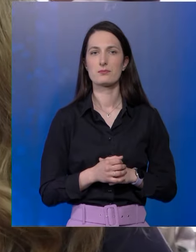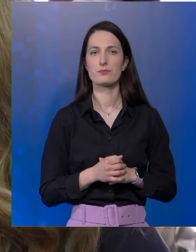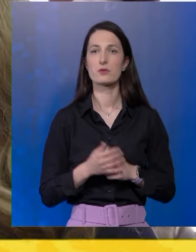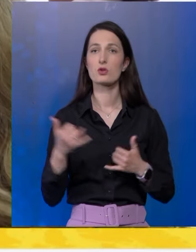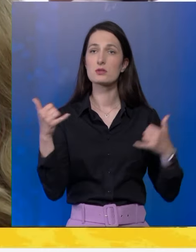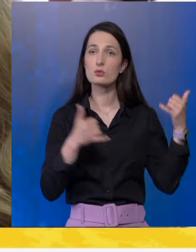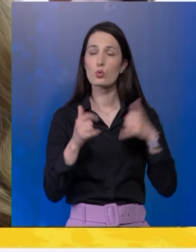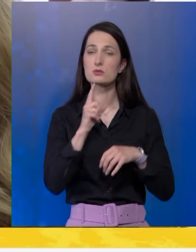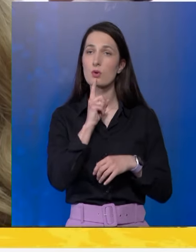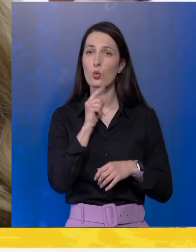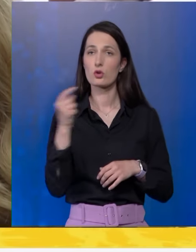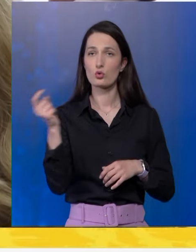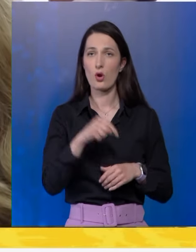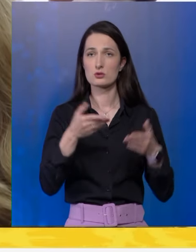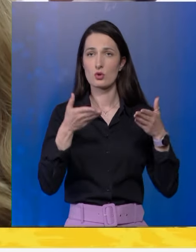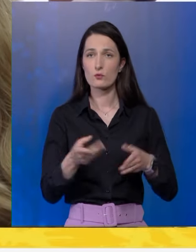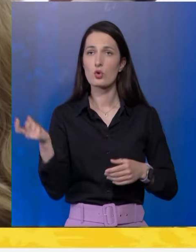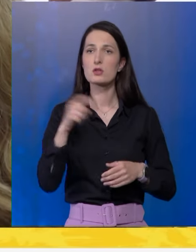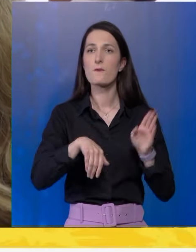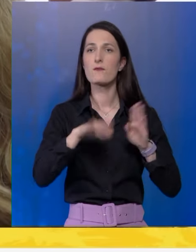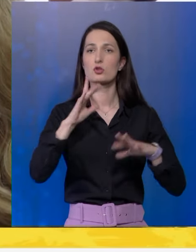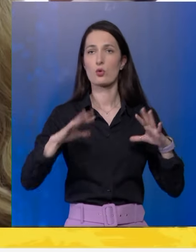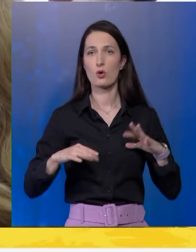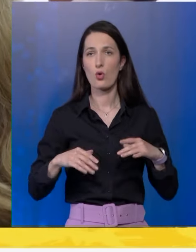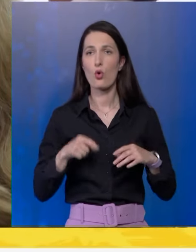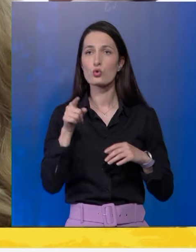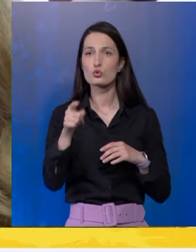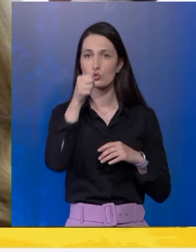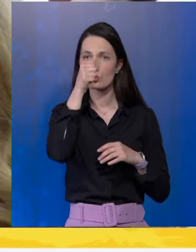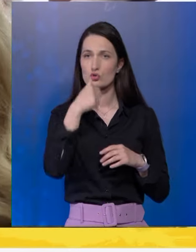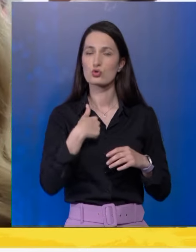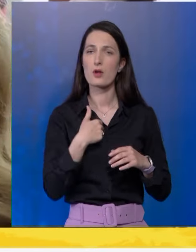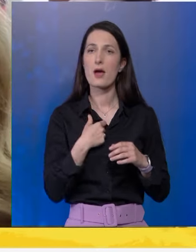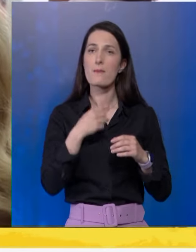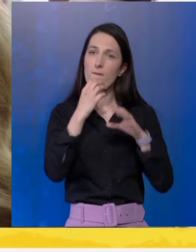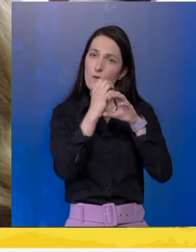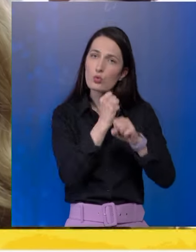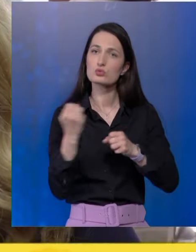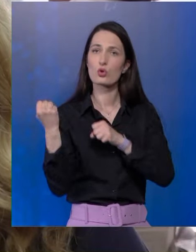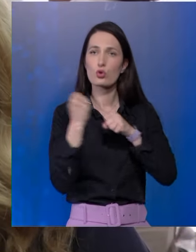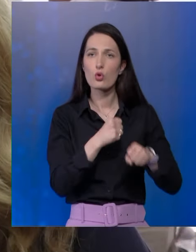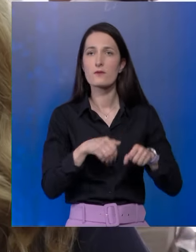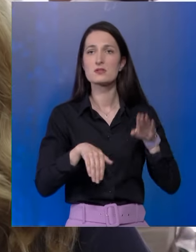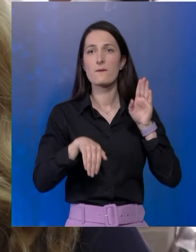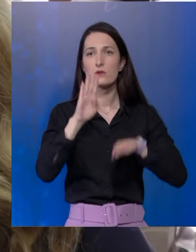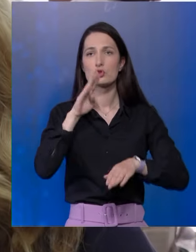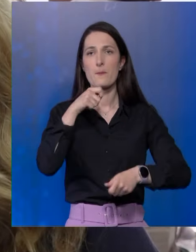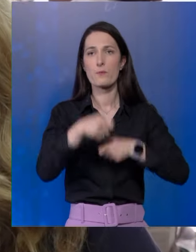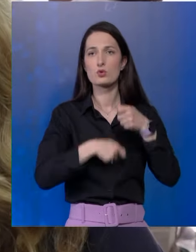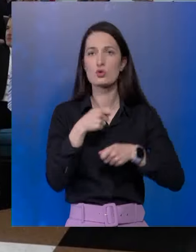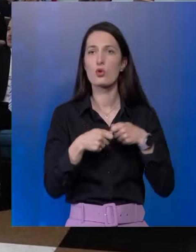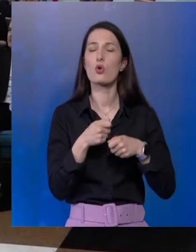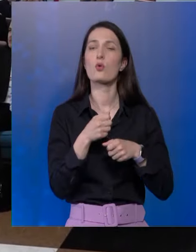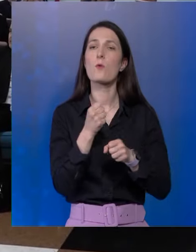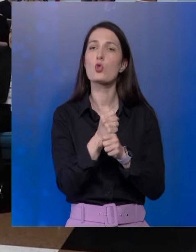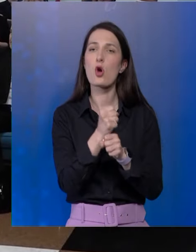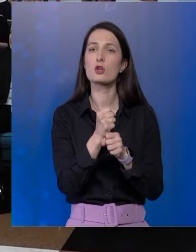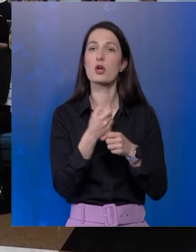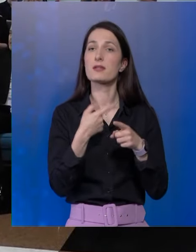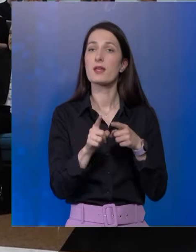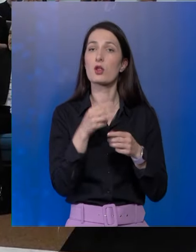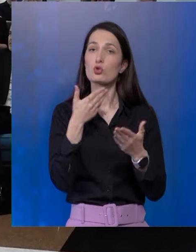Turisti koji dolaze ovdje, dolaze većinom na odmor. Ono što je nama u fokusu, fokus je dovesti više